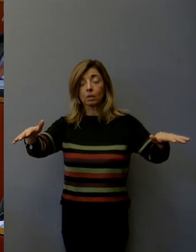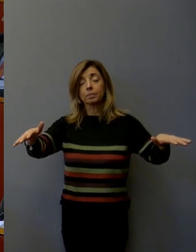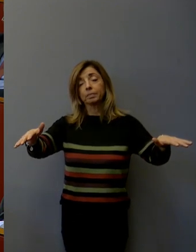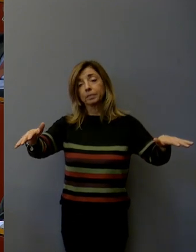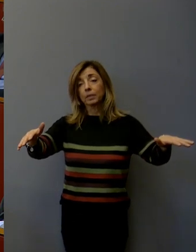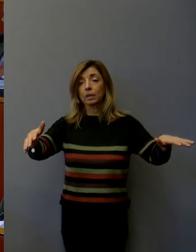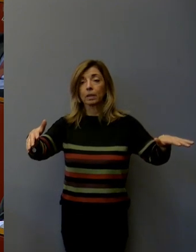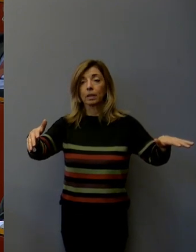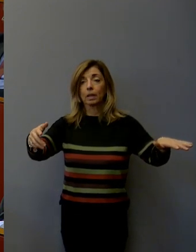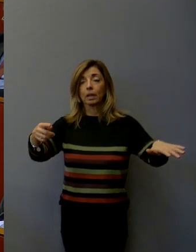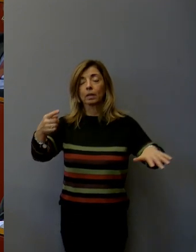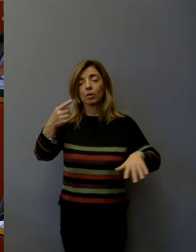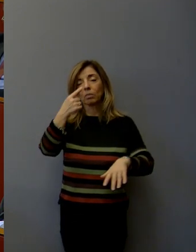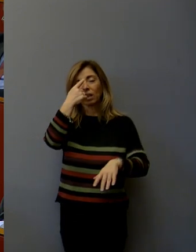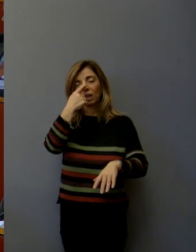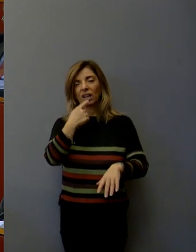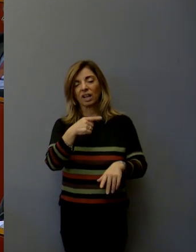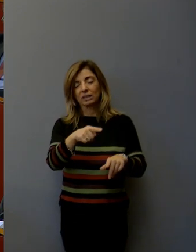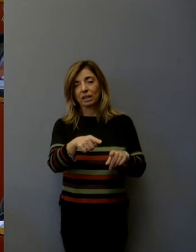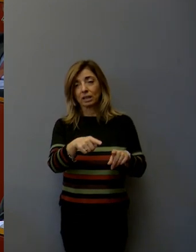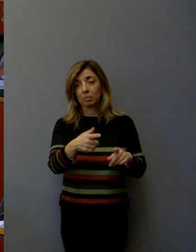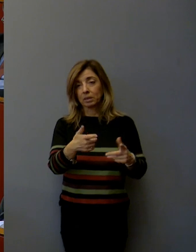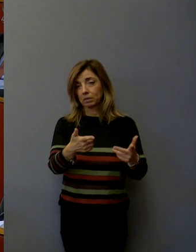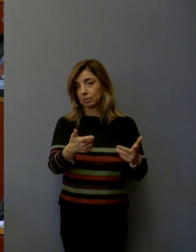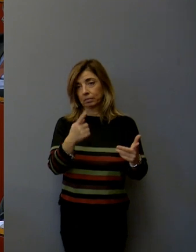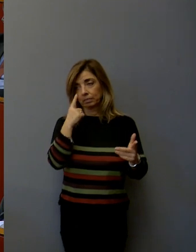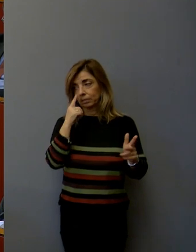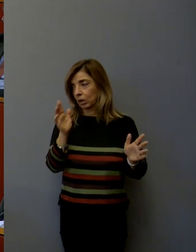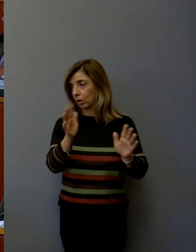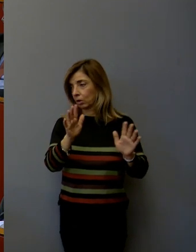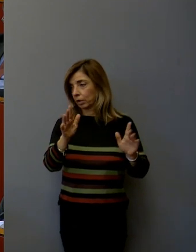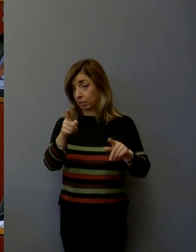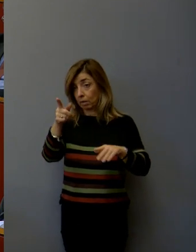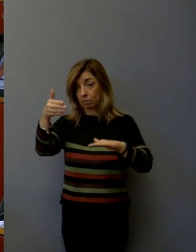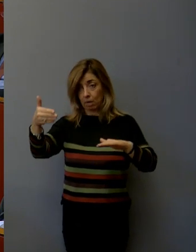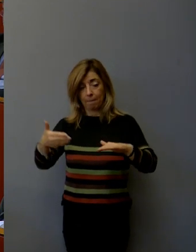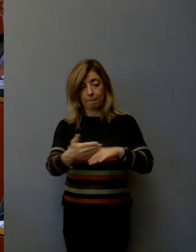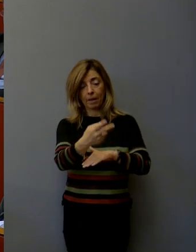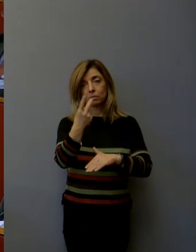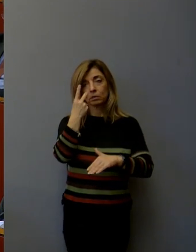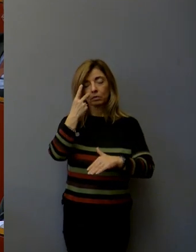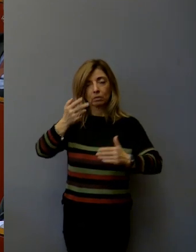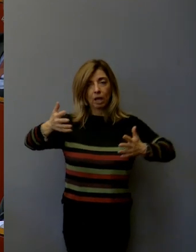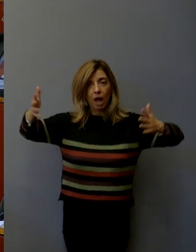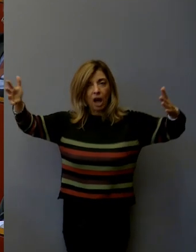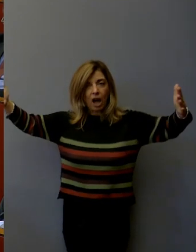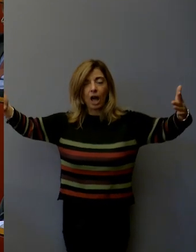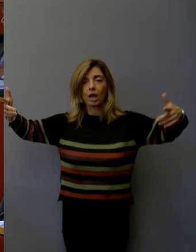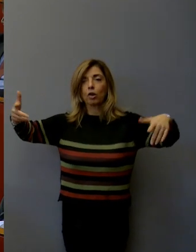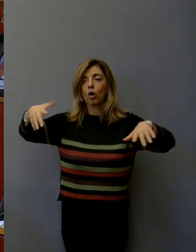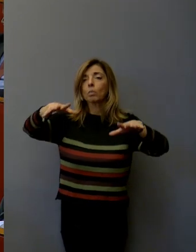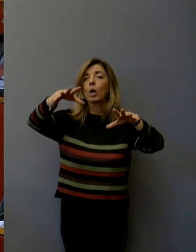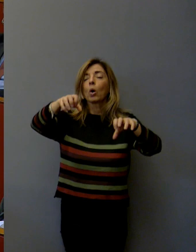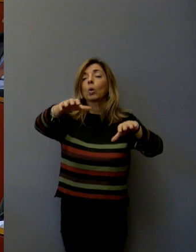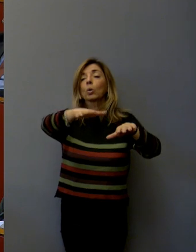una roba allucinante perché vi invito a passare a vedere questa cosa enorme e sta occupando gli spazi Non